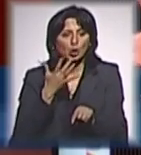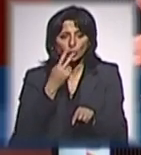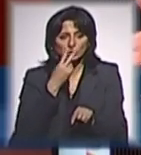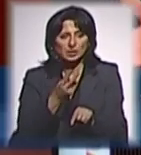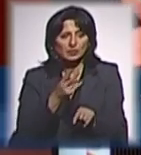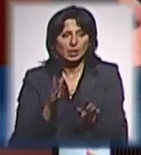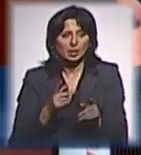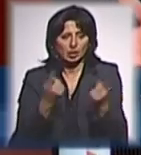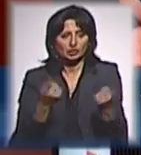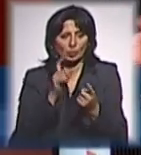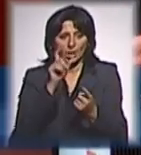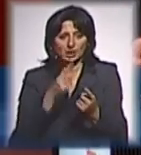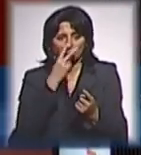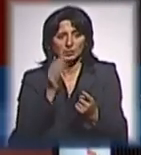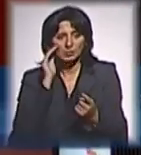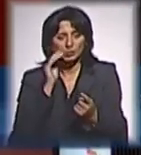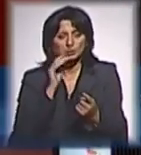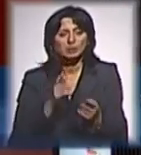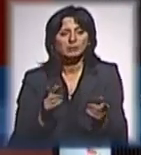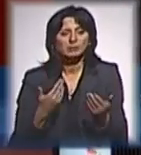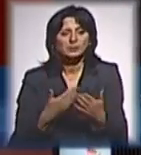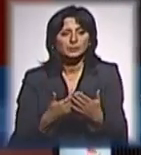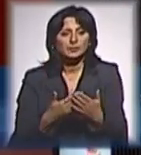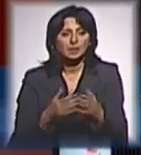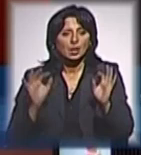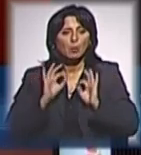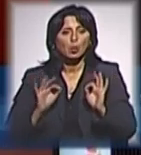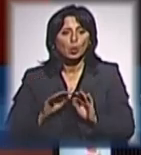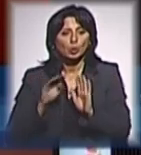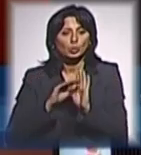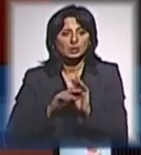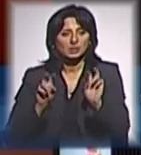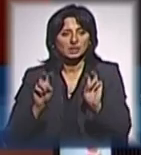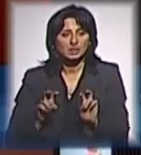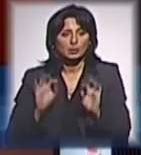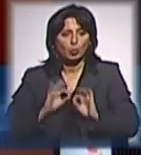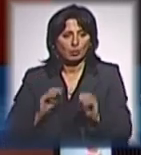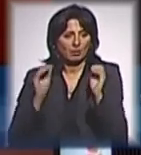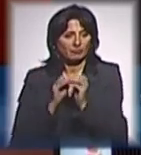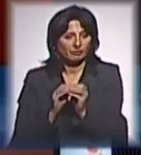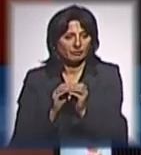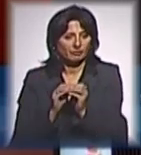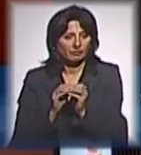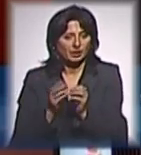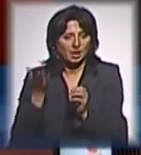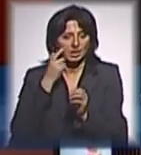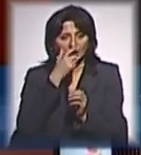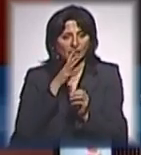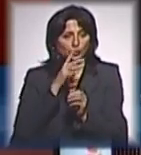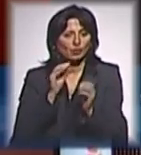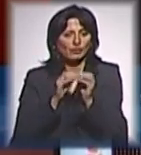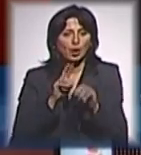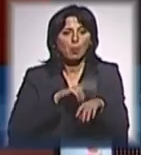არა ჩვეულებრივი რიგითი ადამიანებისაგან, რომ პროკურატურის სისტემაში ზიან ისევ ის პროკურორები, რომლებიც იჭდნენ სააკაშვილის